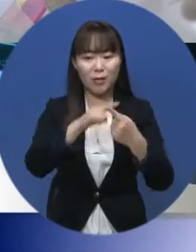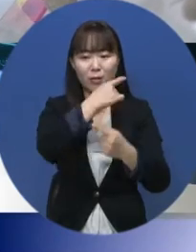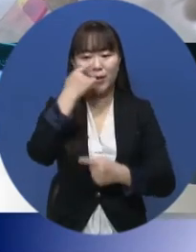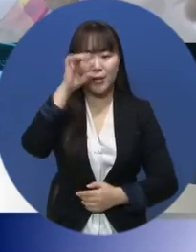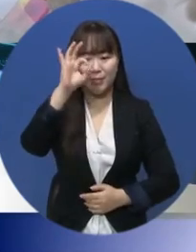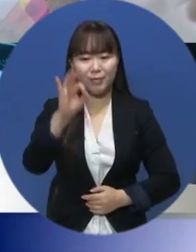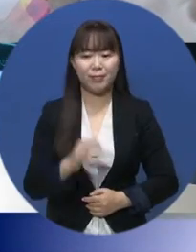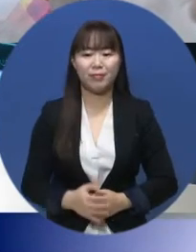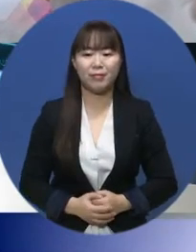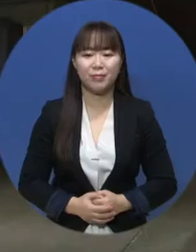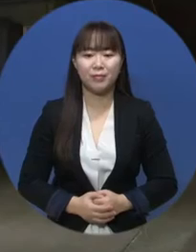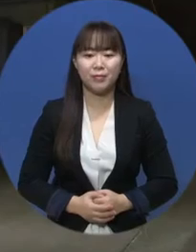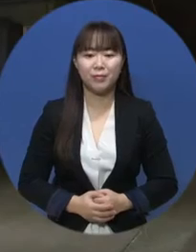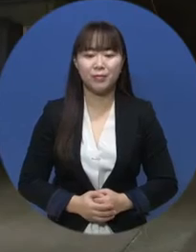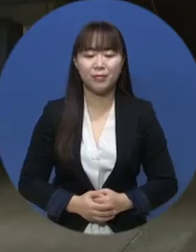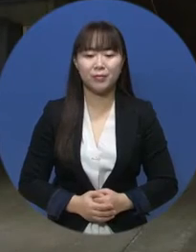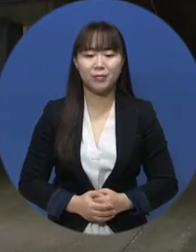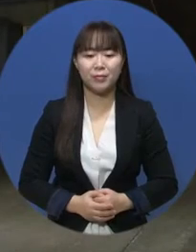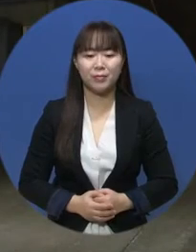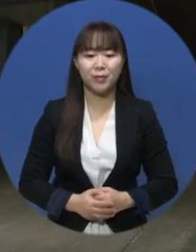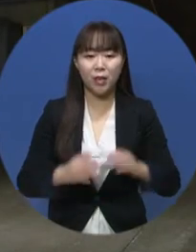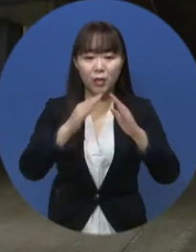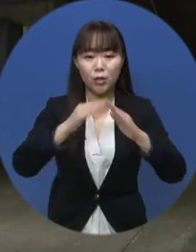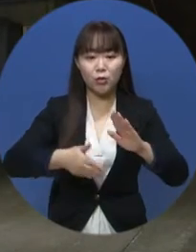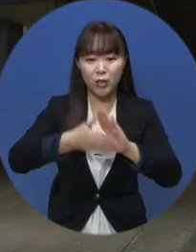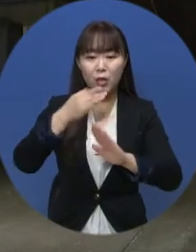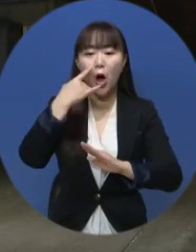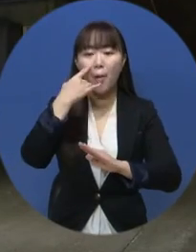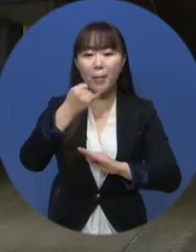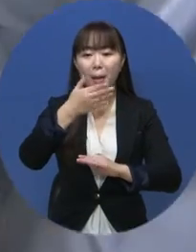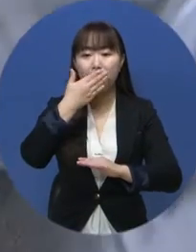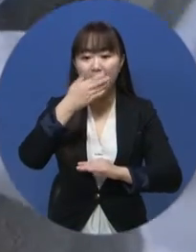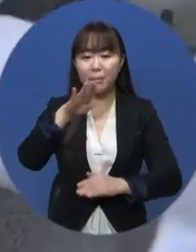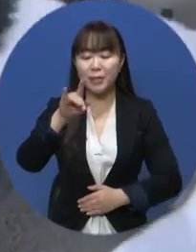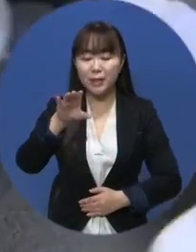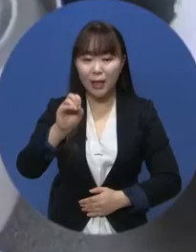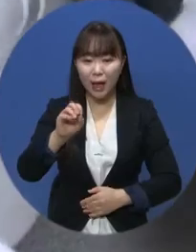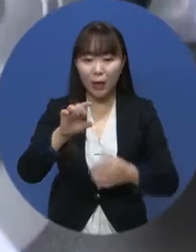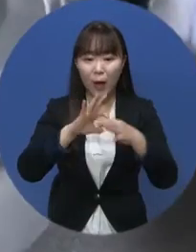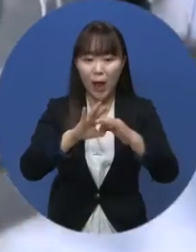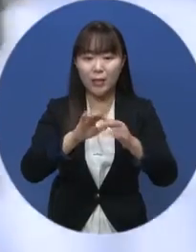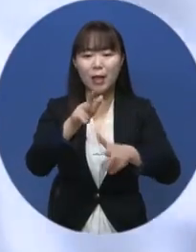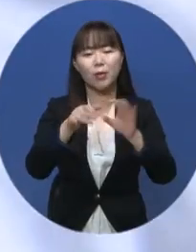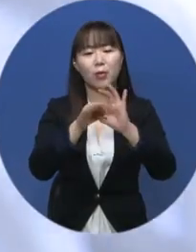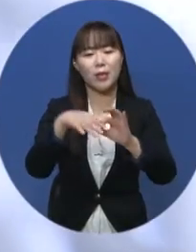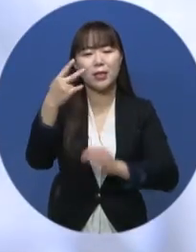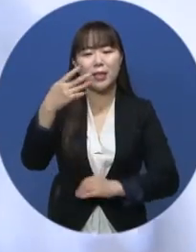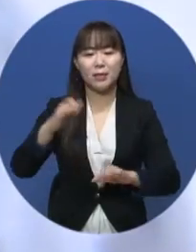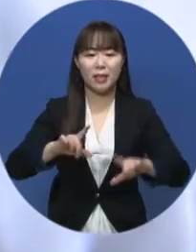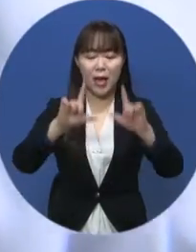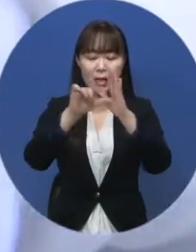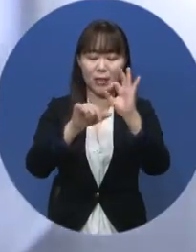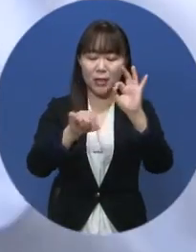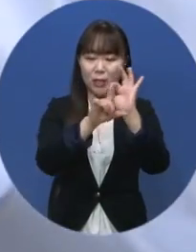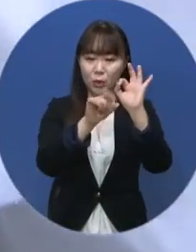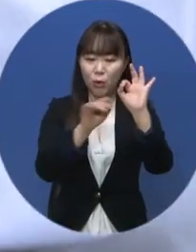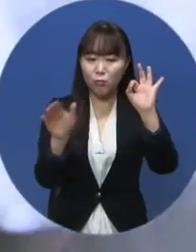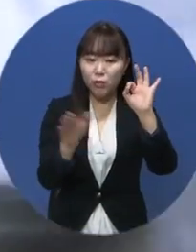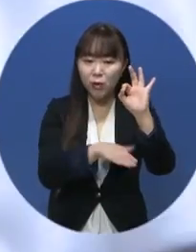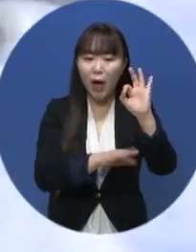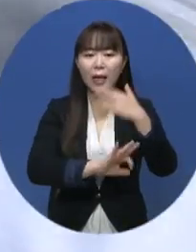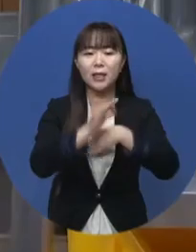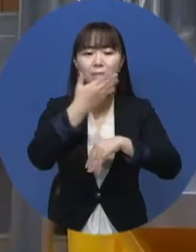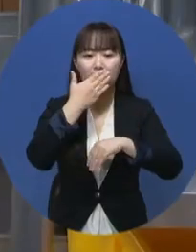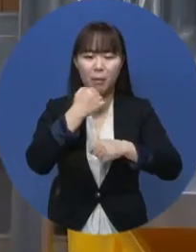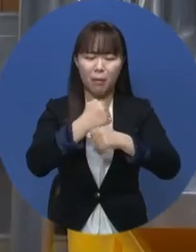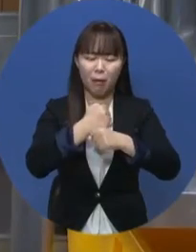운 기자가 전합니다 전투씬은 엄마의 박상 이라는 사업을 통해 2014년 10월부터 아침밥을